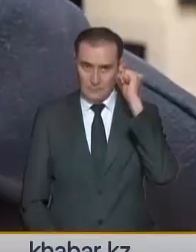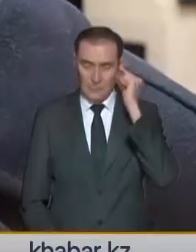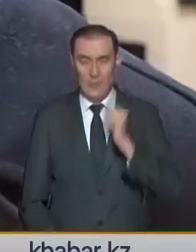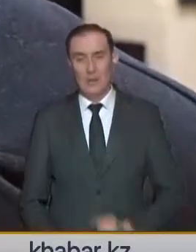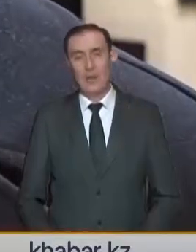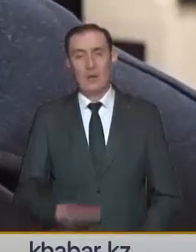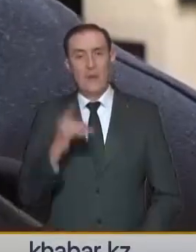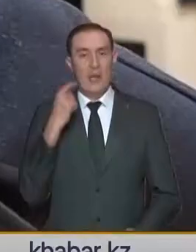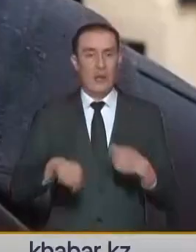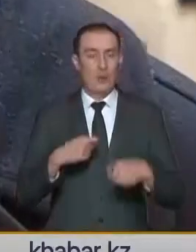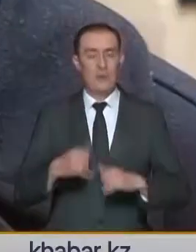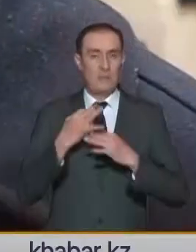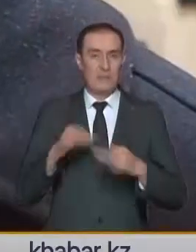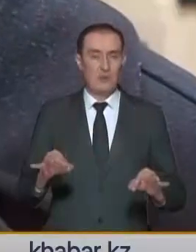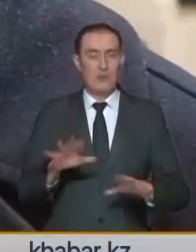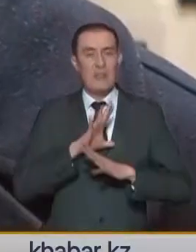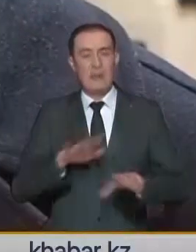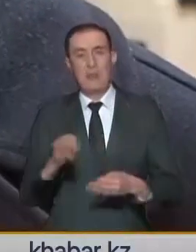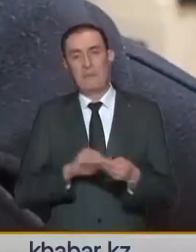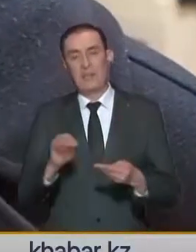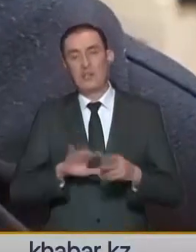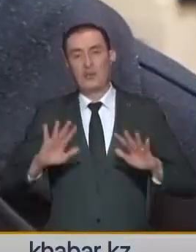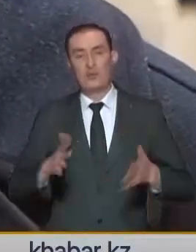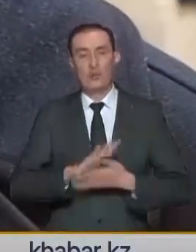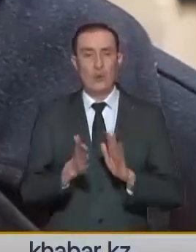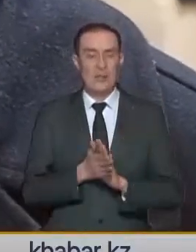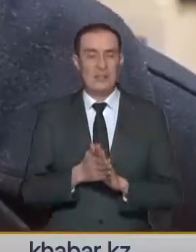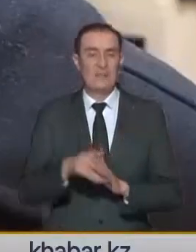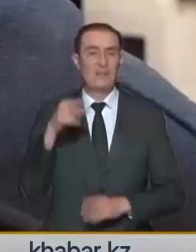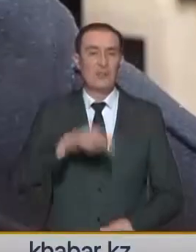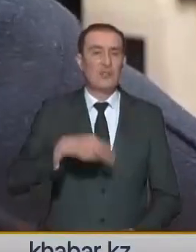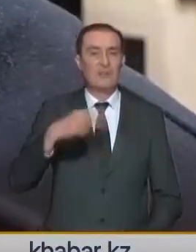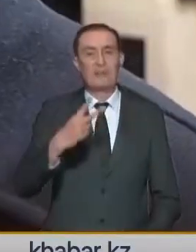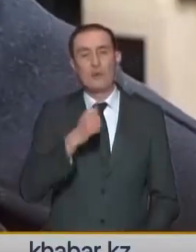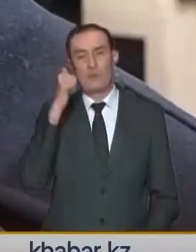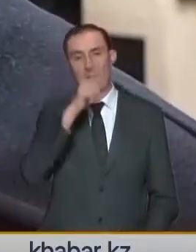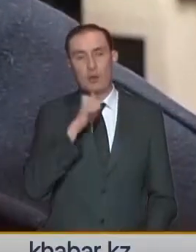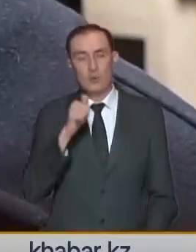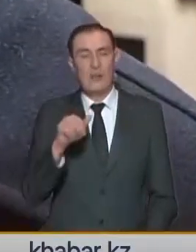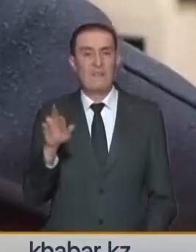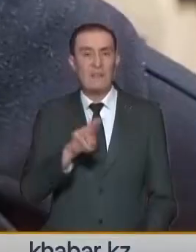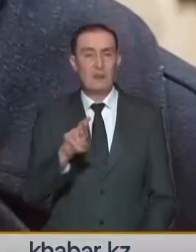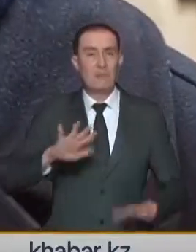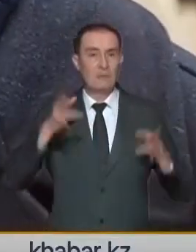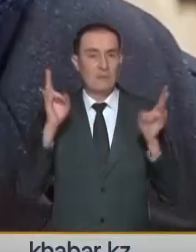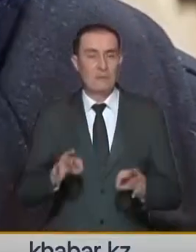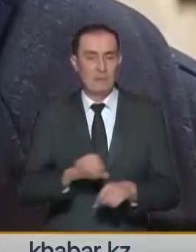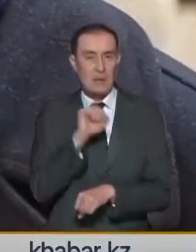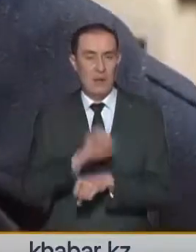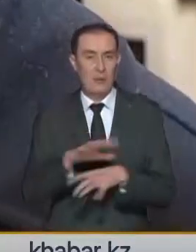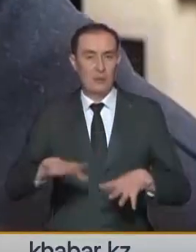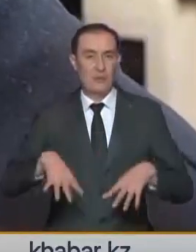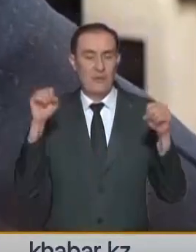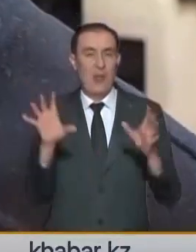В плане экономики это позволит избежать повторения ситуации конца января 2022 года, когда случился блэкаут,